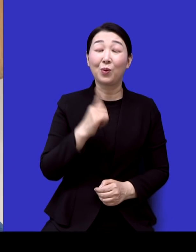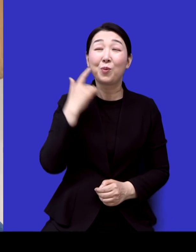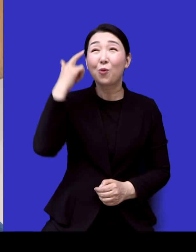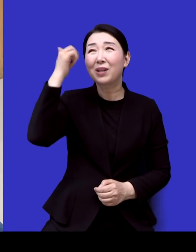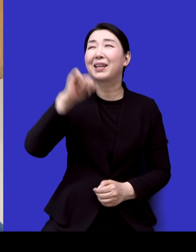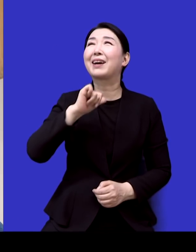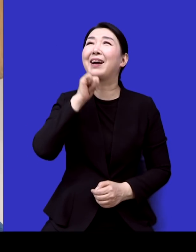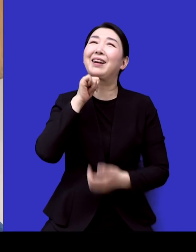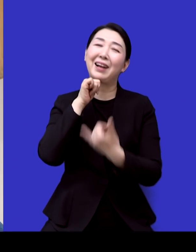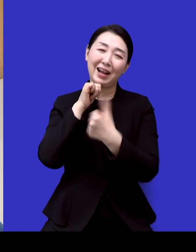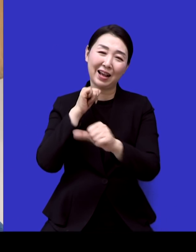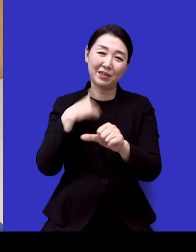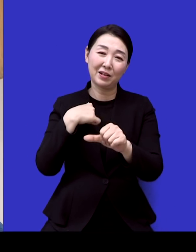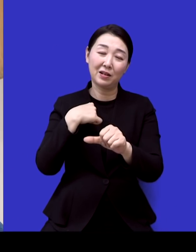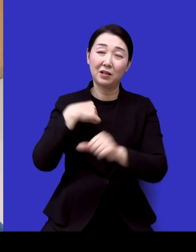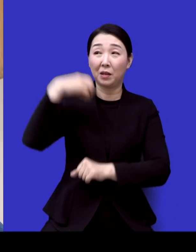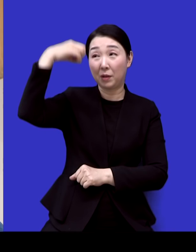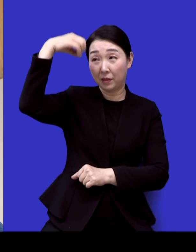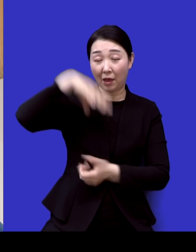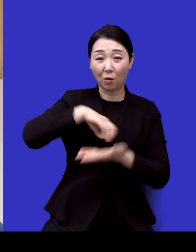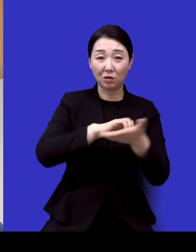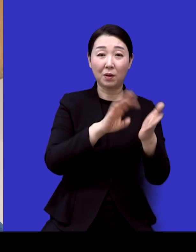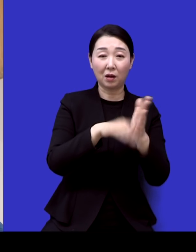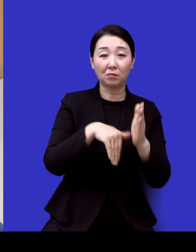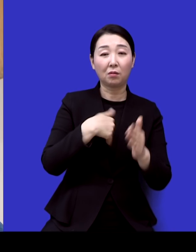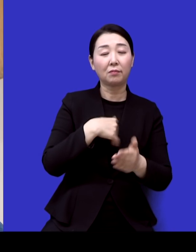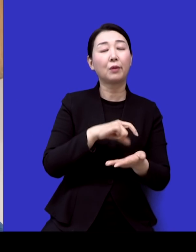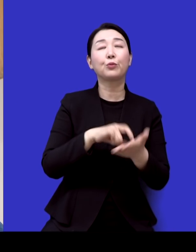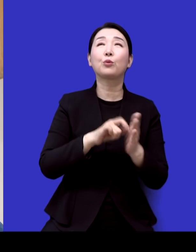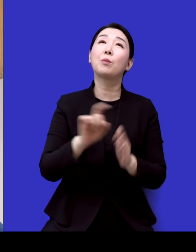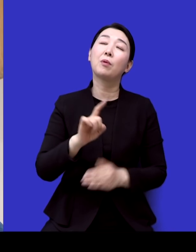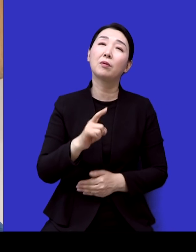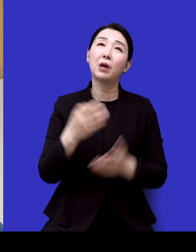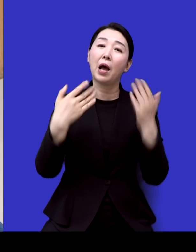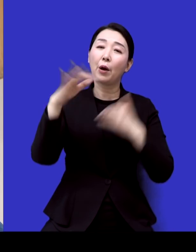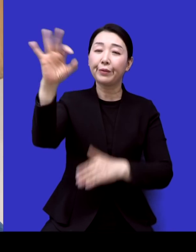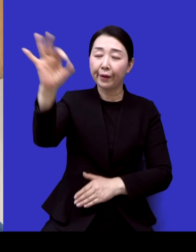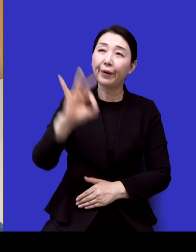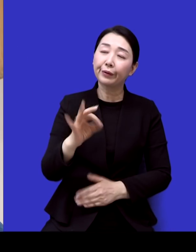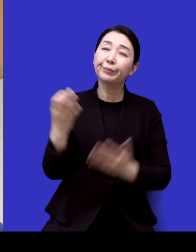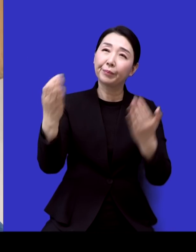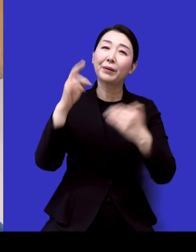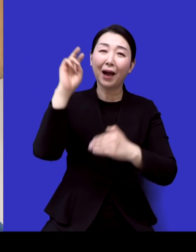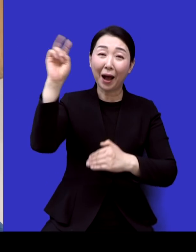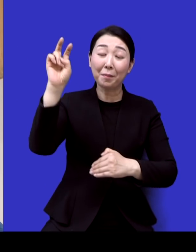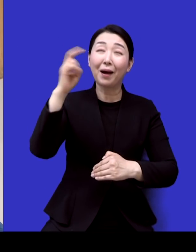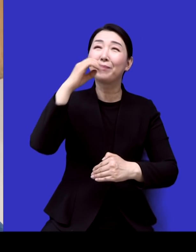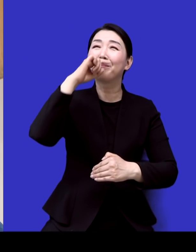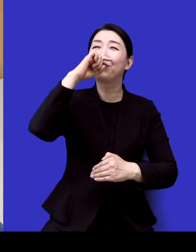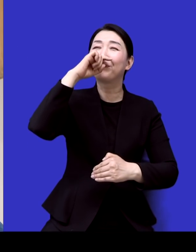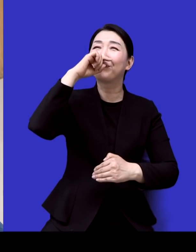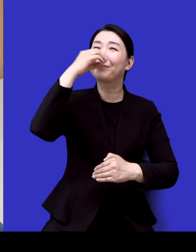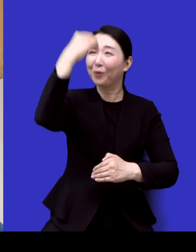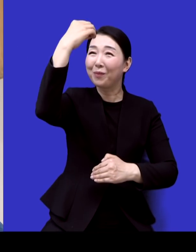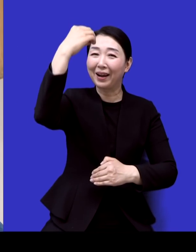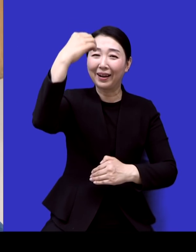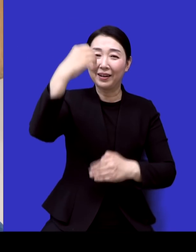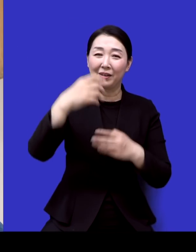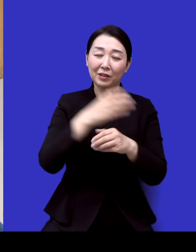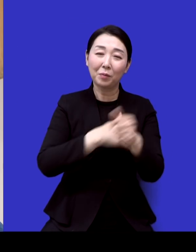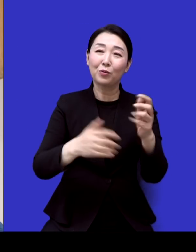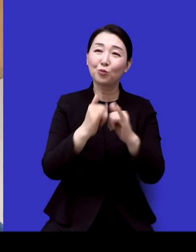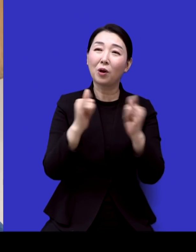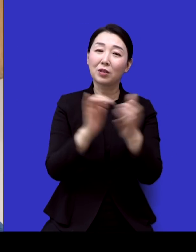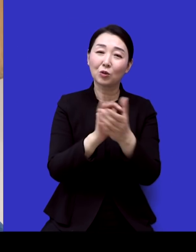아들이잖아요. 네네. 그래서 대학원을 갈 때 나 정도면 장학금 꽤 나오겠지라는 교만이 있었습니다. 예. 그래서 주변